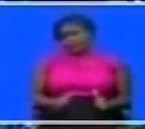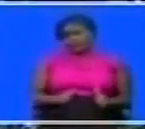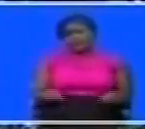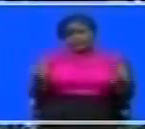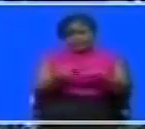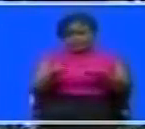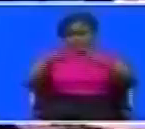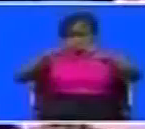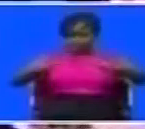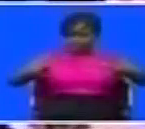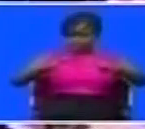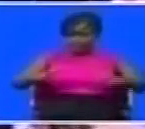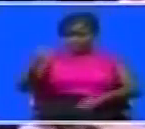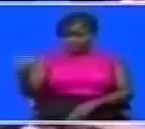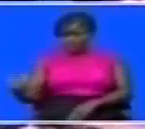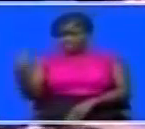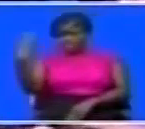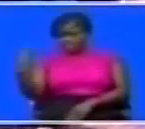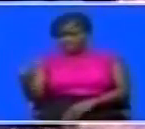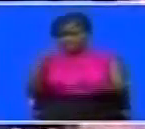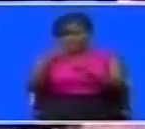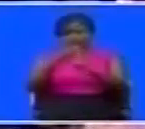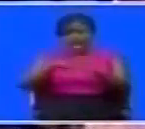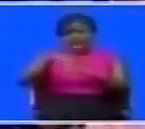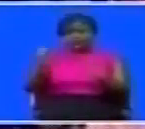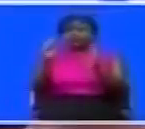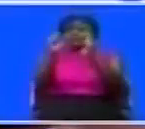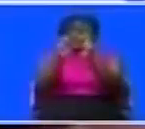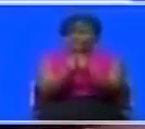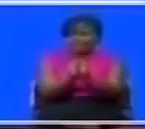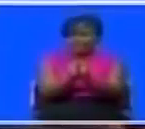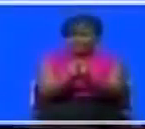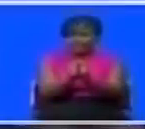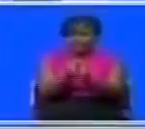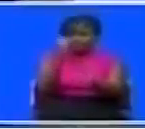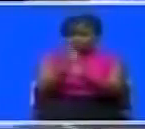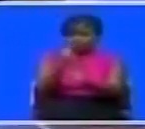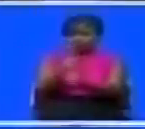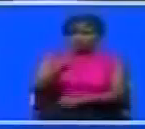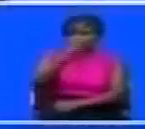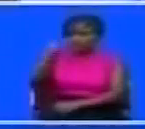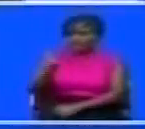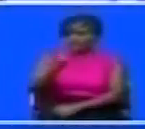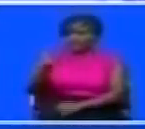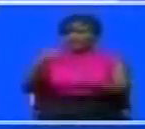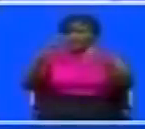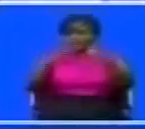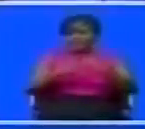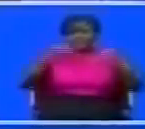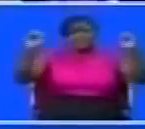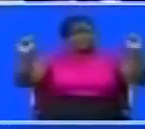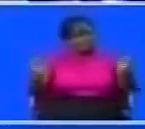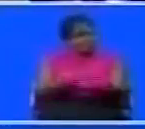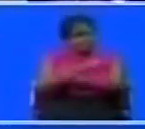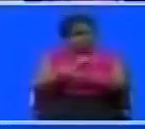Kulingana na utafiti huo, watoto watatu kwa kila kundi la watoto 10 ambao wamefanya mtihani wao wa mwisho wa darasa la 8 hawawezi